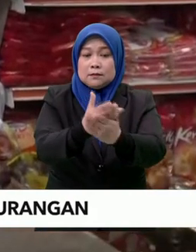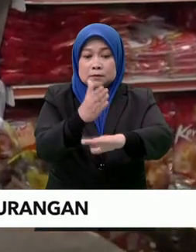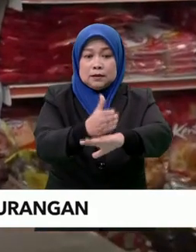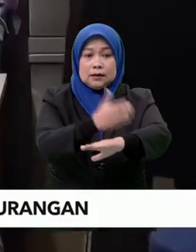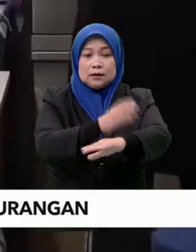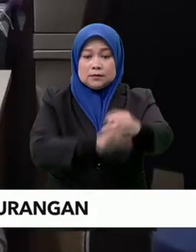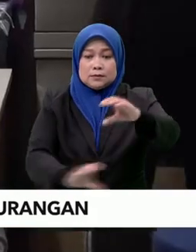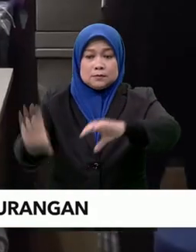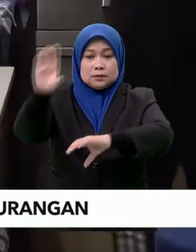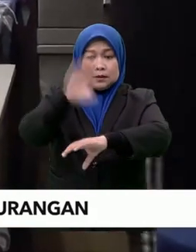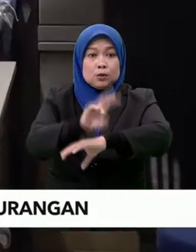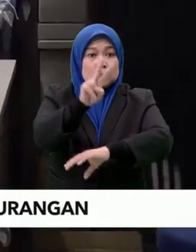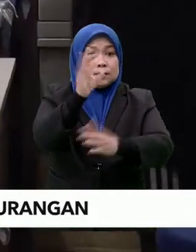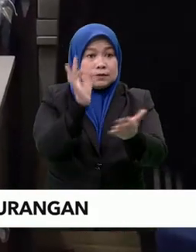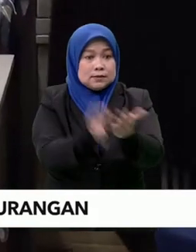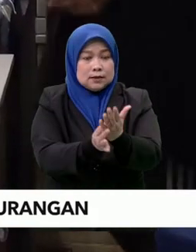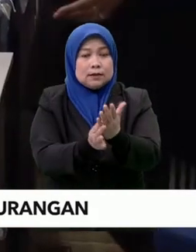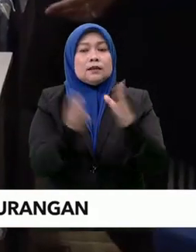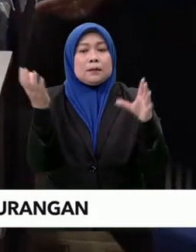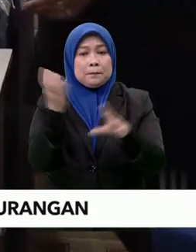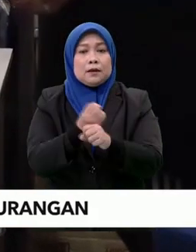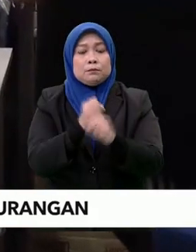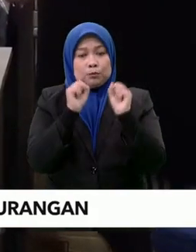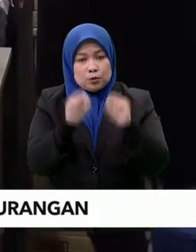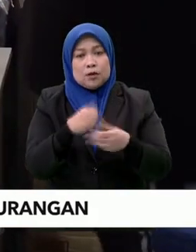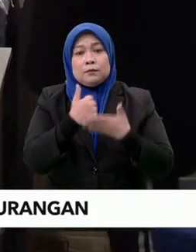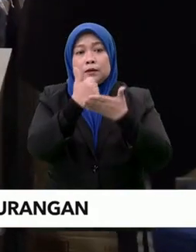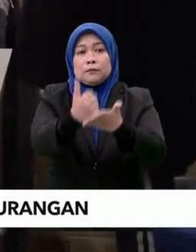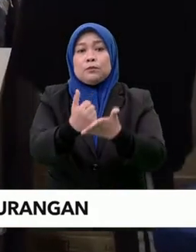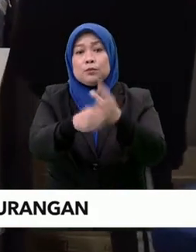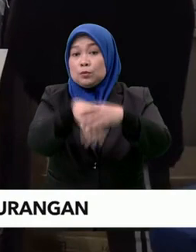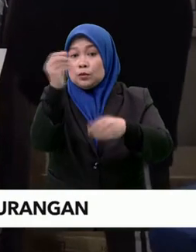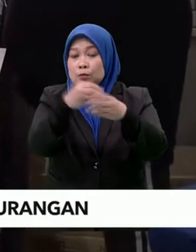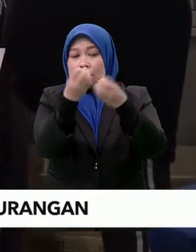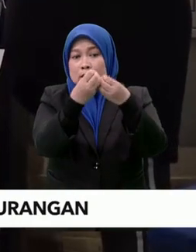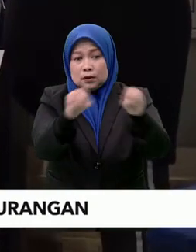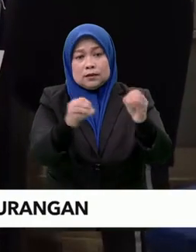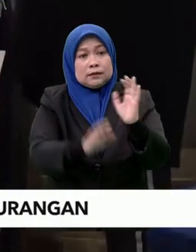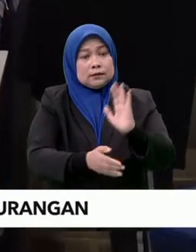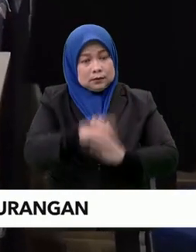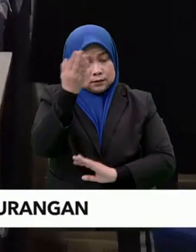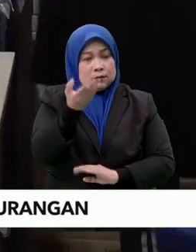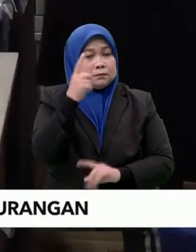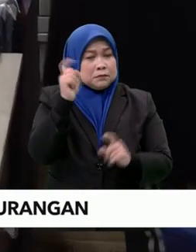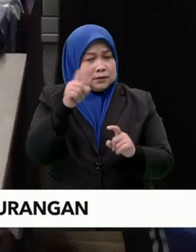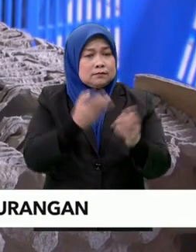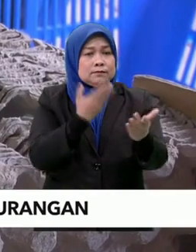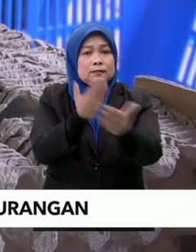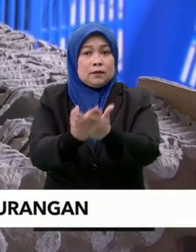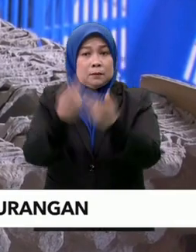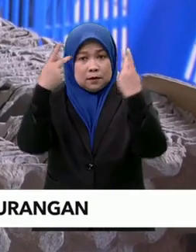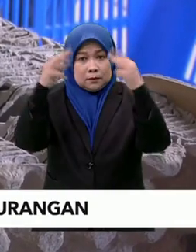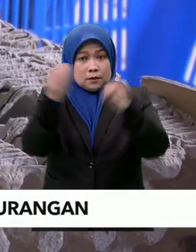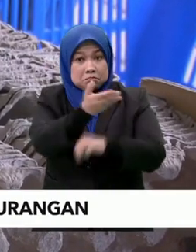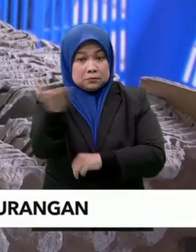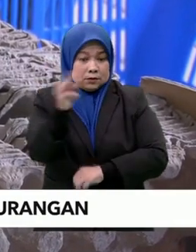subsidi sebanyak 2sin bagi masikan ia dapat menampung kos pengeluaran yang tinggi namun katanya caranya itu perlu dirujuk kepada pidana